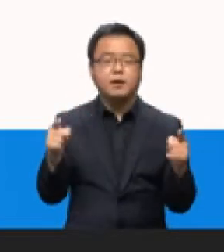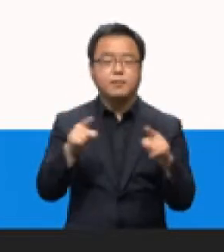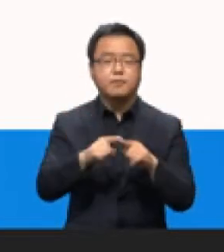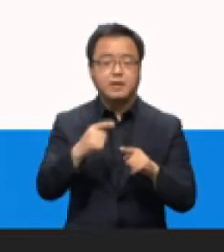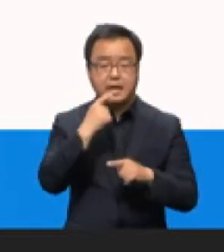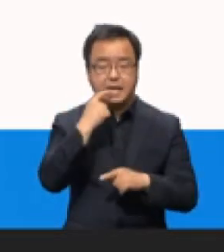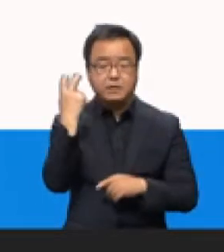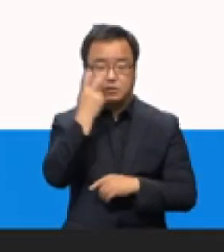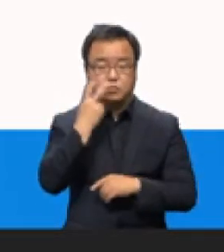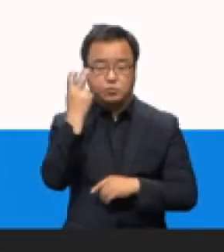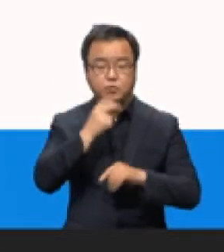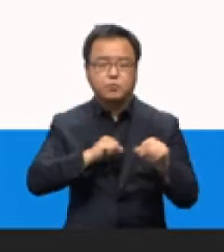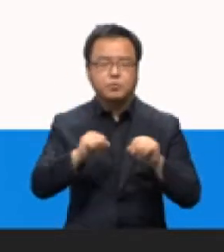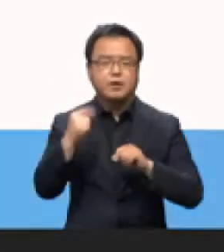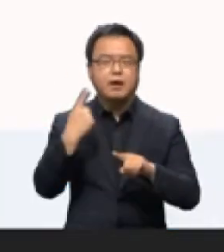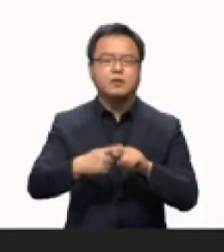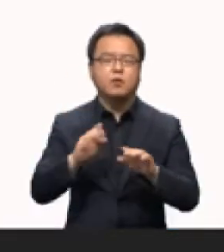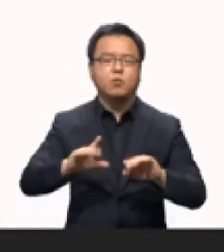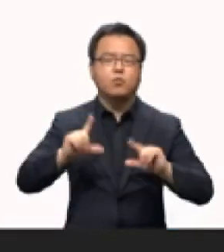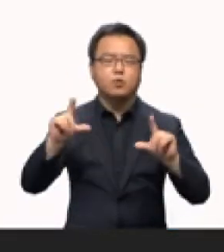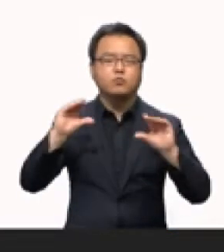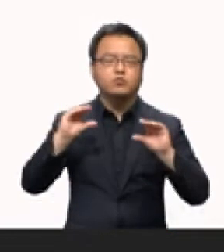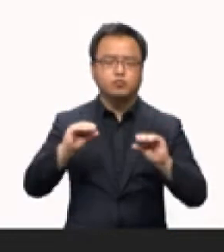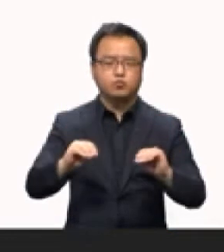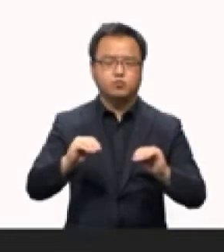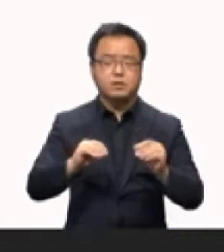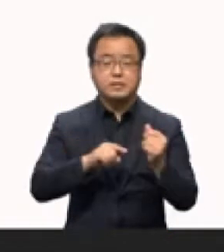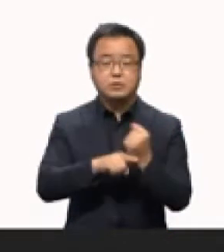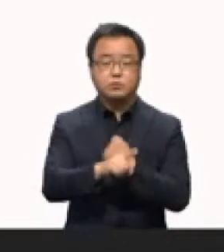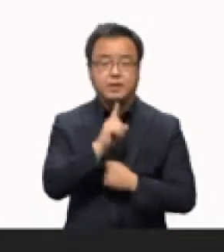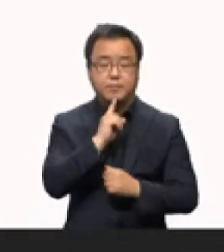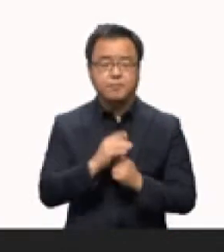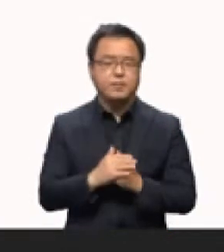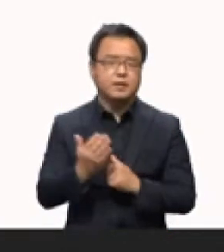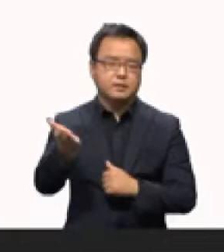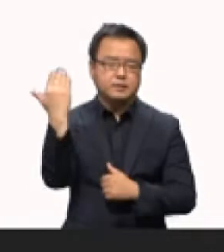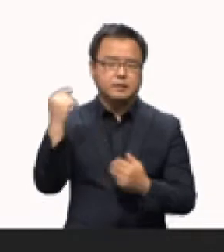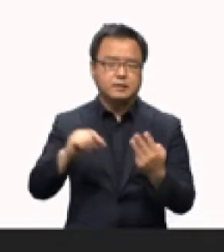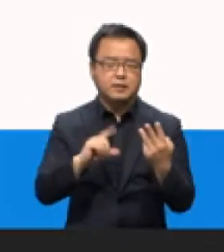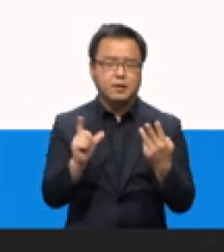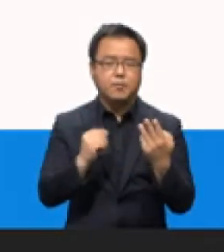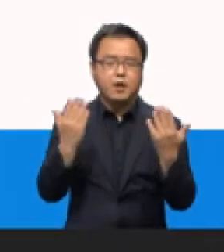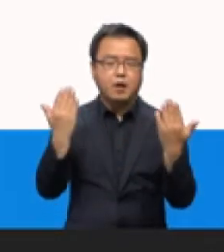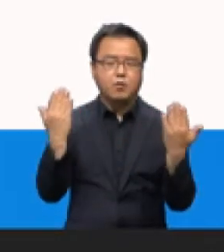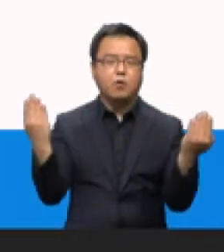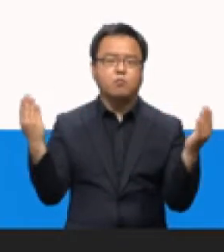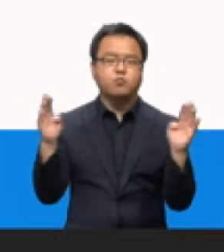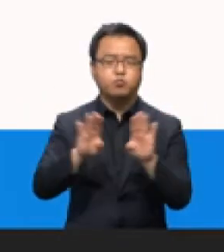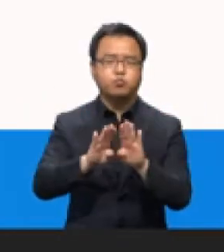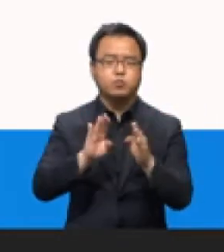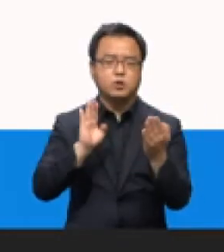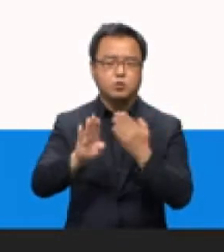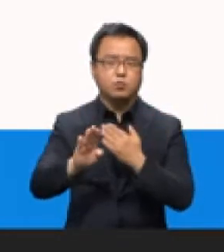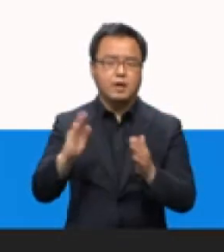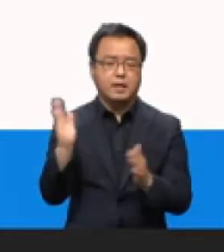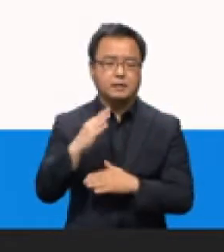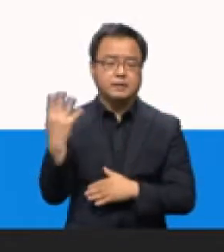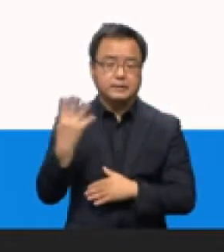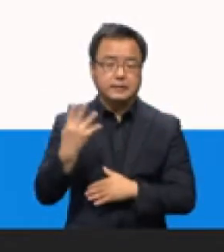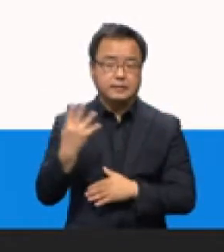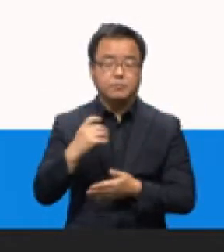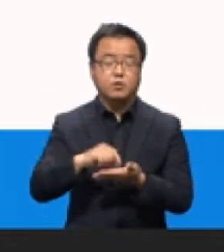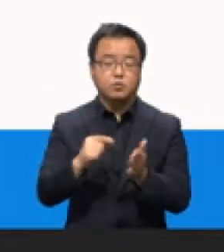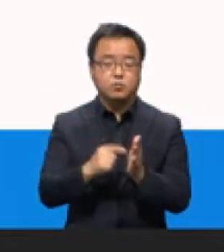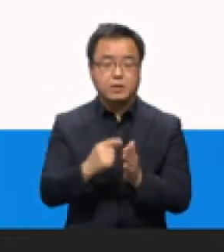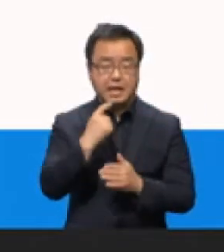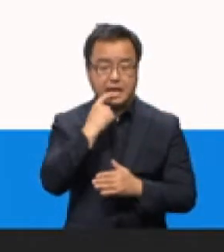실시했는데 올해는 중단된 겁니다. 이 보도에 따르면 지난 3월 학교가 문을 닫은 이후 학생 4,000명이 구강검사를